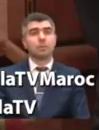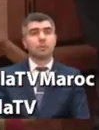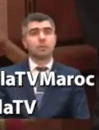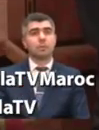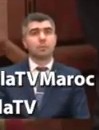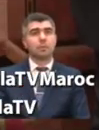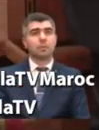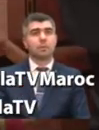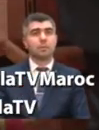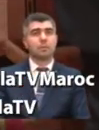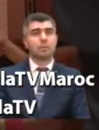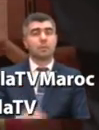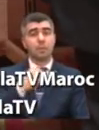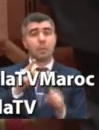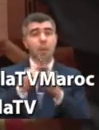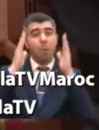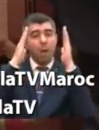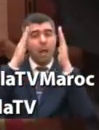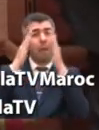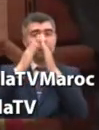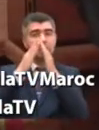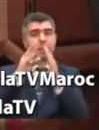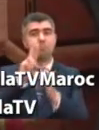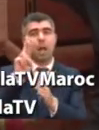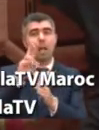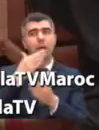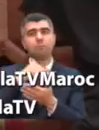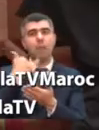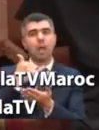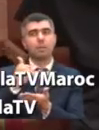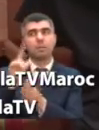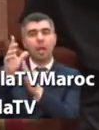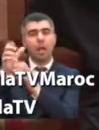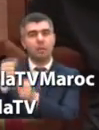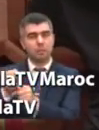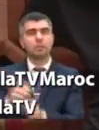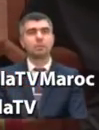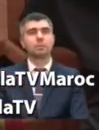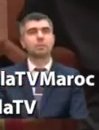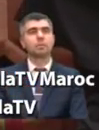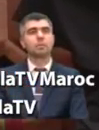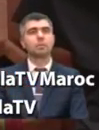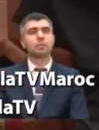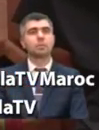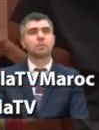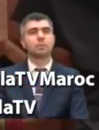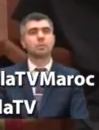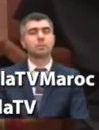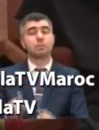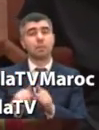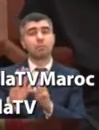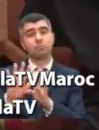في عهد الملك الراحل محمد الخامس طيب الله طراه هم واحد تم